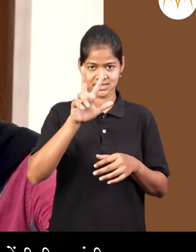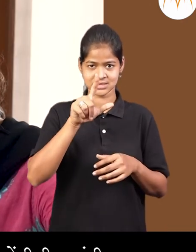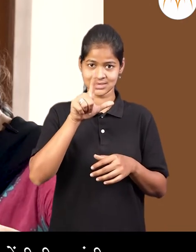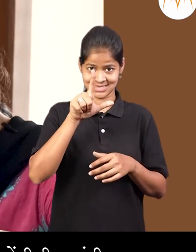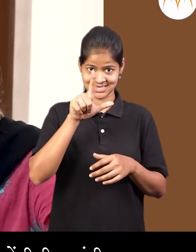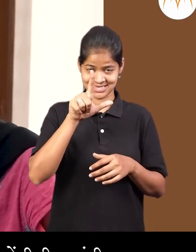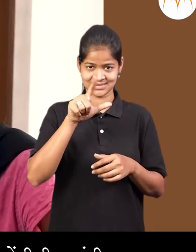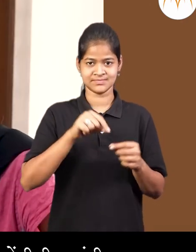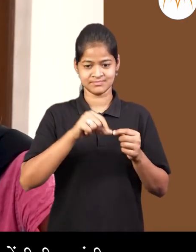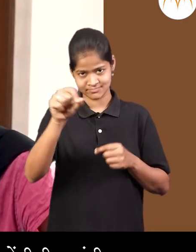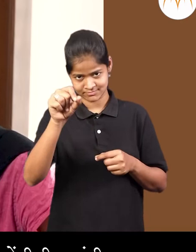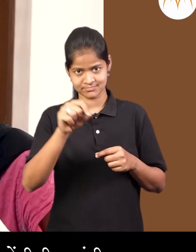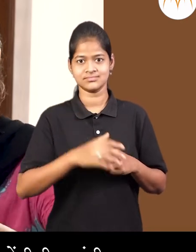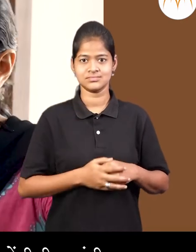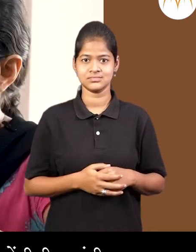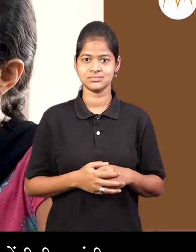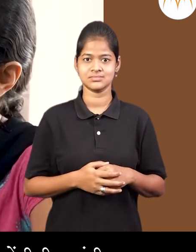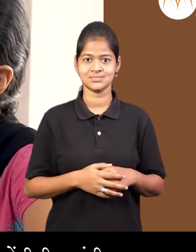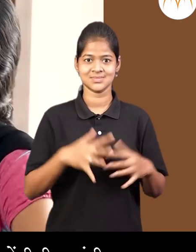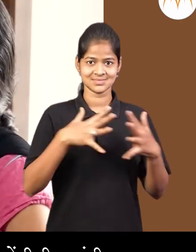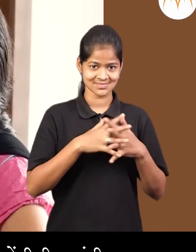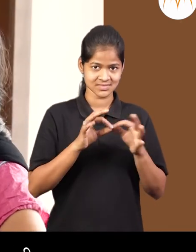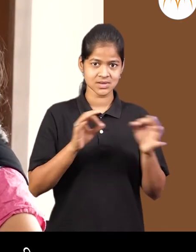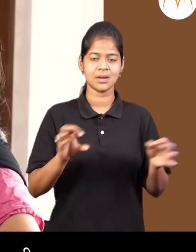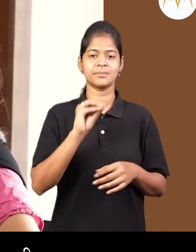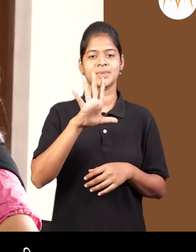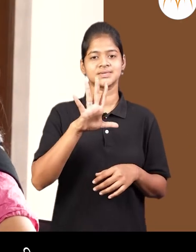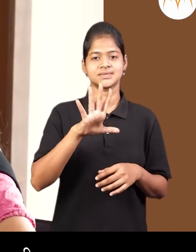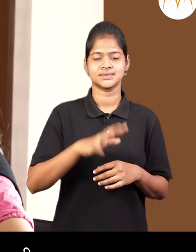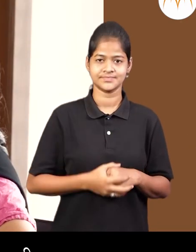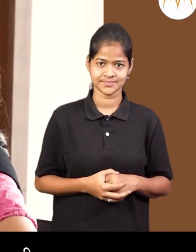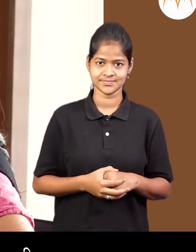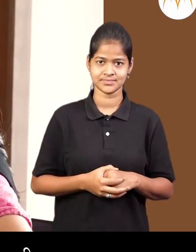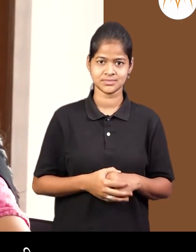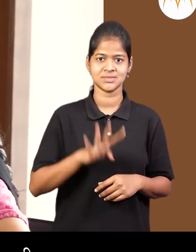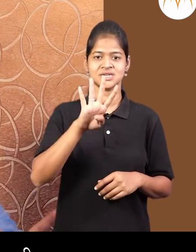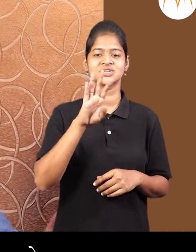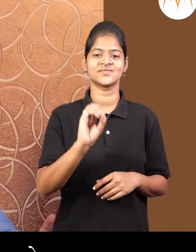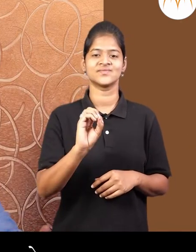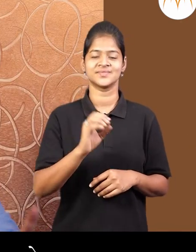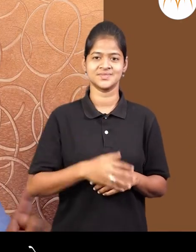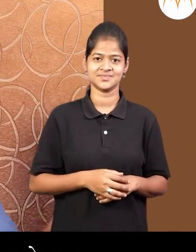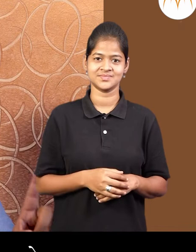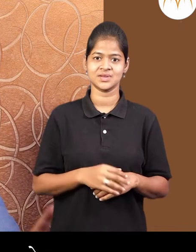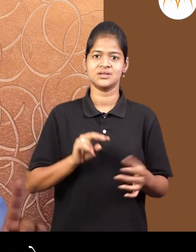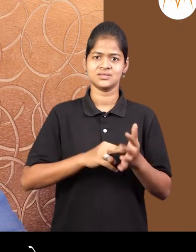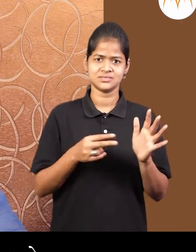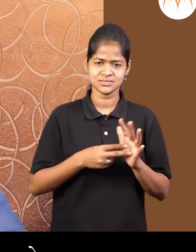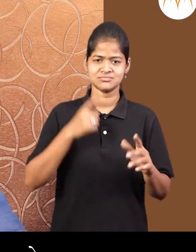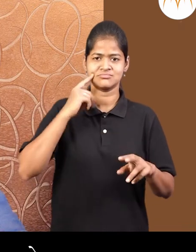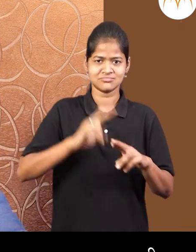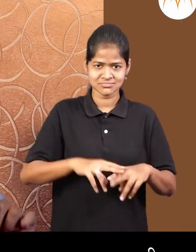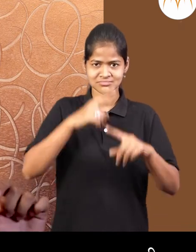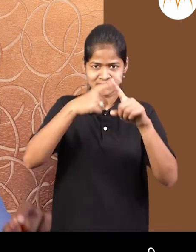8 सेंटीमीटर लांबी आणि 5 सेंटीमीटर रुंदी म्हणजे 8 × 5 = 40. बघितलंस? म्हणजे गुणाकार येत